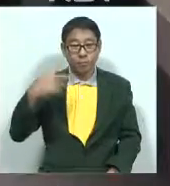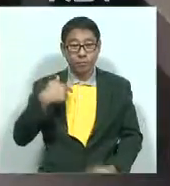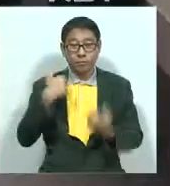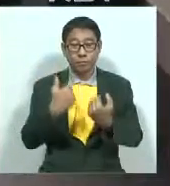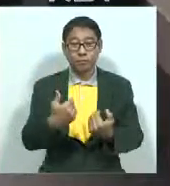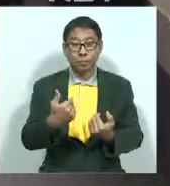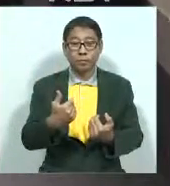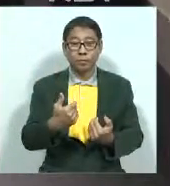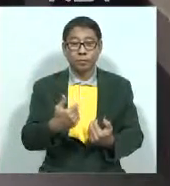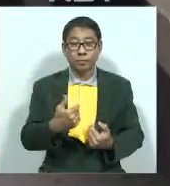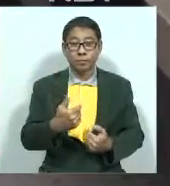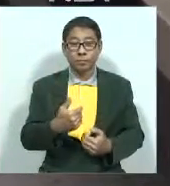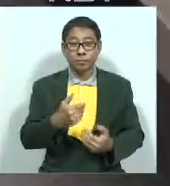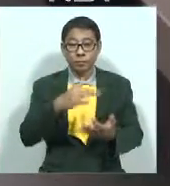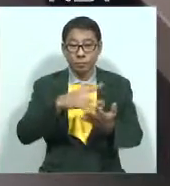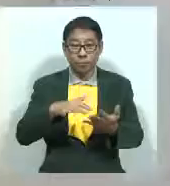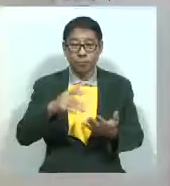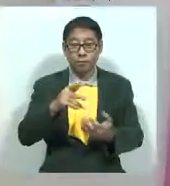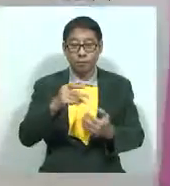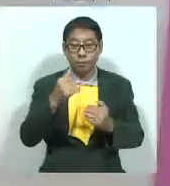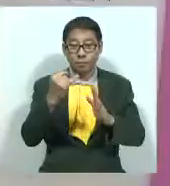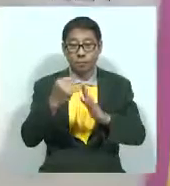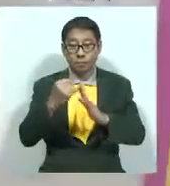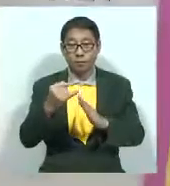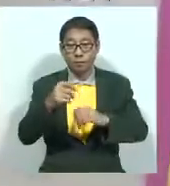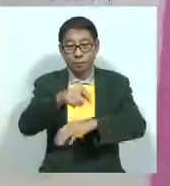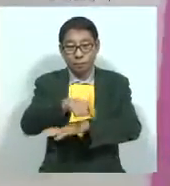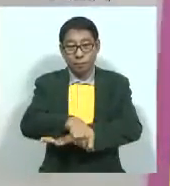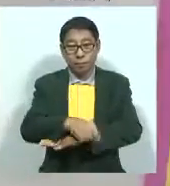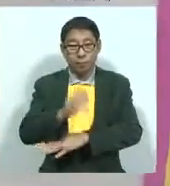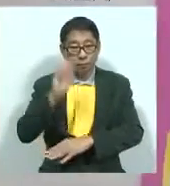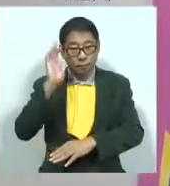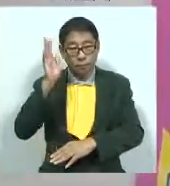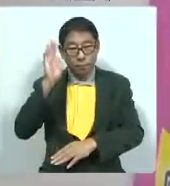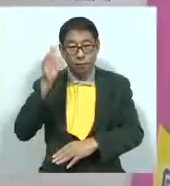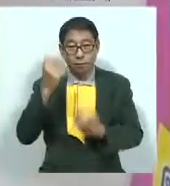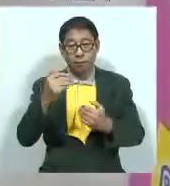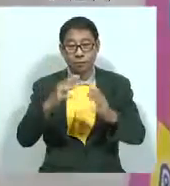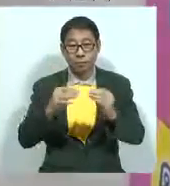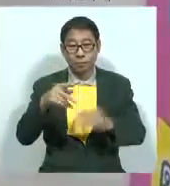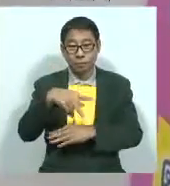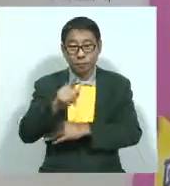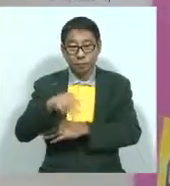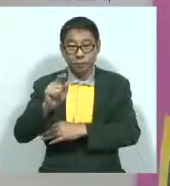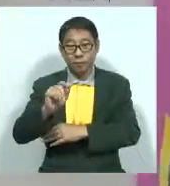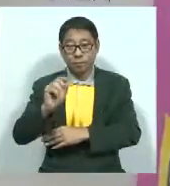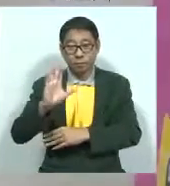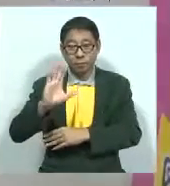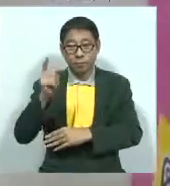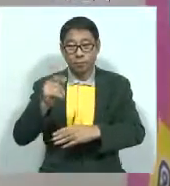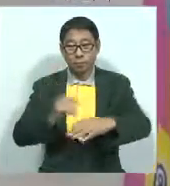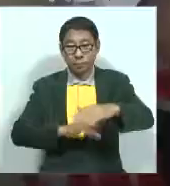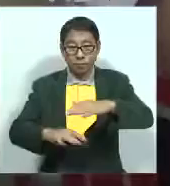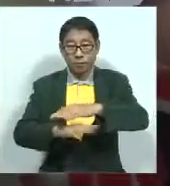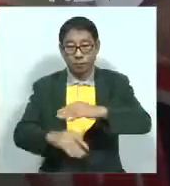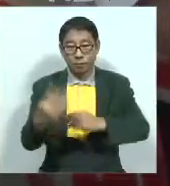ลกิรติซึ่งเป็นศึกษาธิการจังหวัดนครราชสีมาก็เปิดเผยนะคะว่าเรื่องที่ปปช.ให้ข้อมูล4โรงเรียนต้